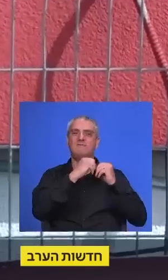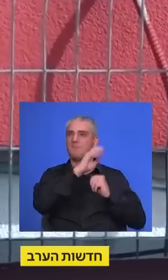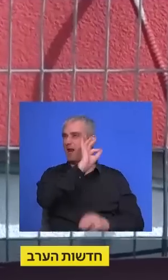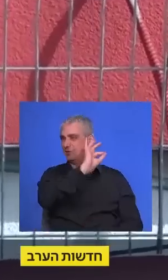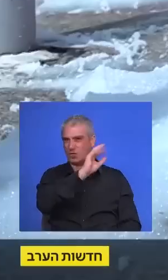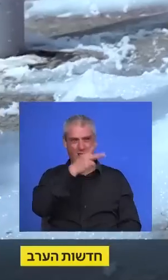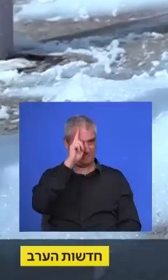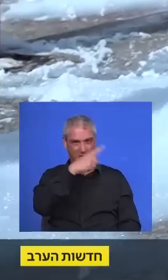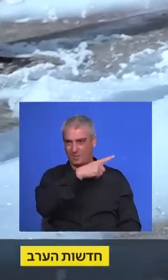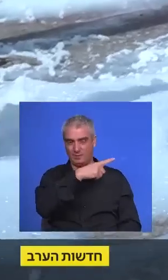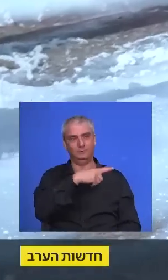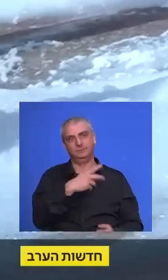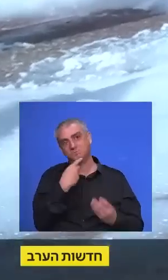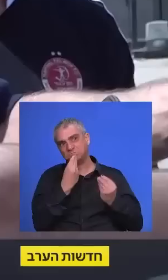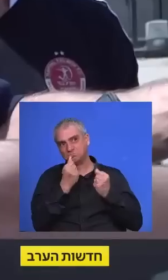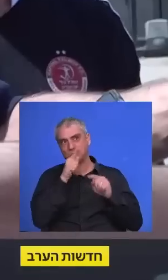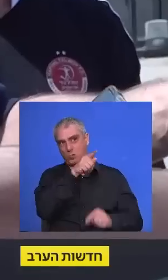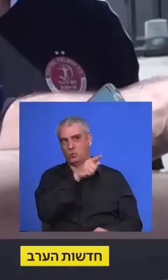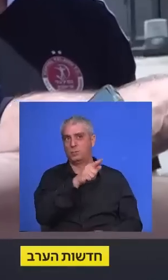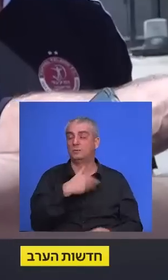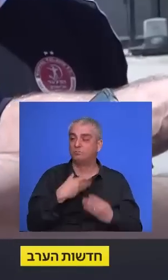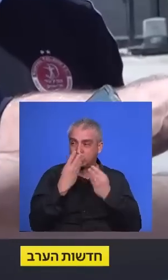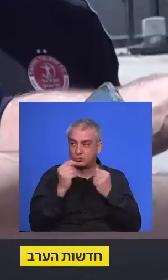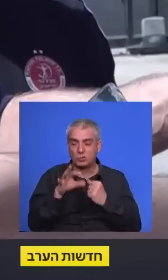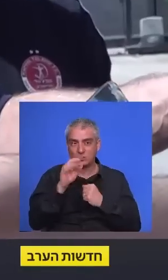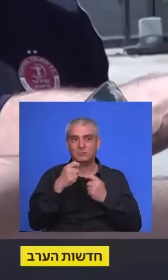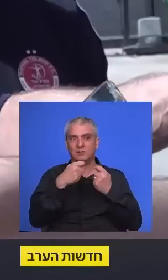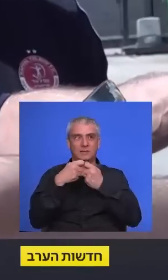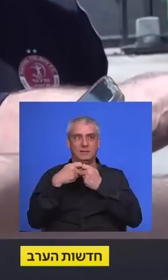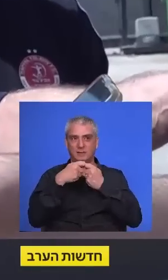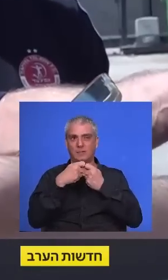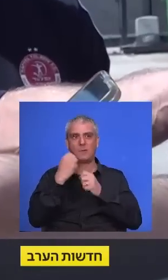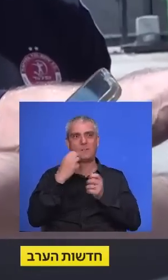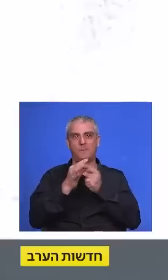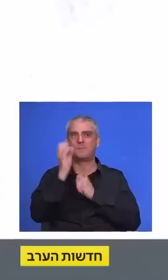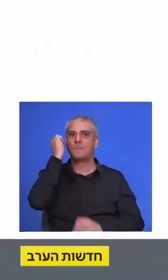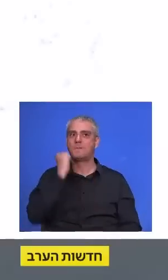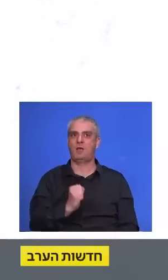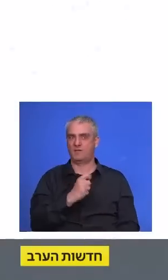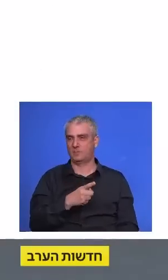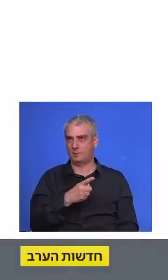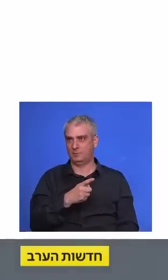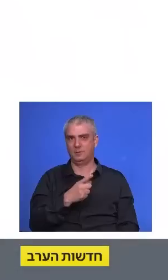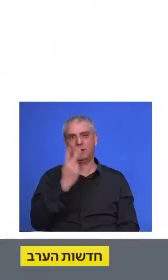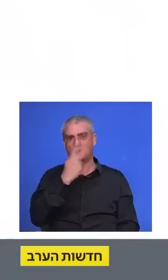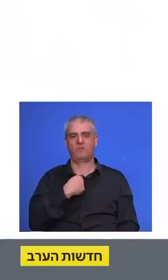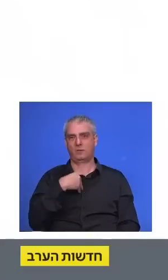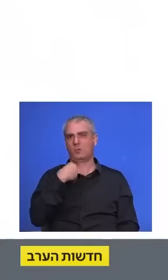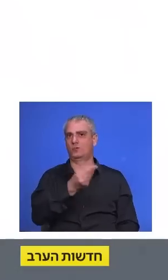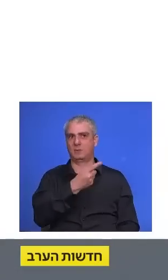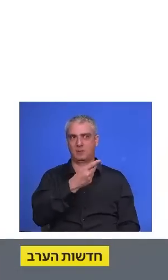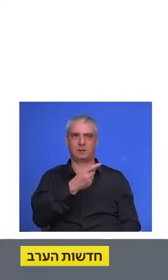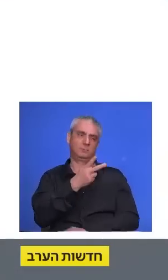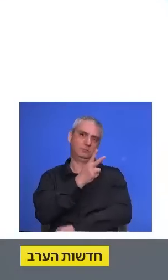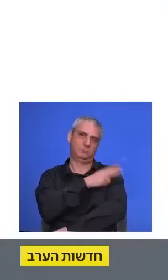מכיווני החקירה מתייחס לארגון. וכרגע חשדות שעולים שמדובר בהצתה במזיד. כמובן שאנחנו ניתן לגורמי